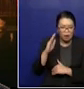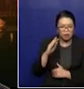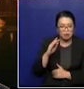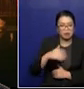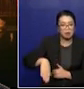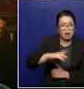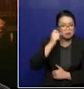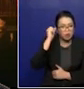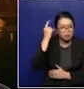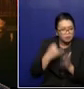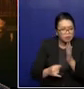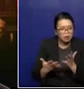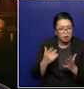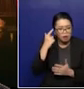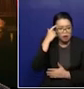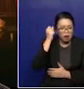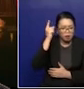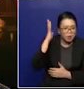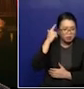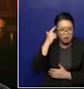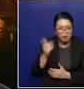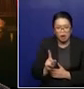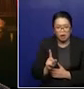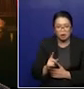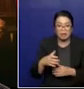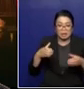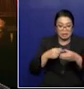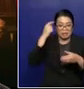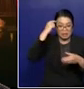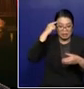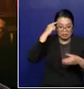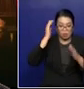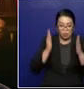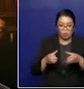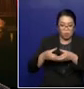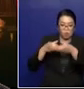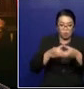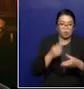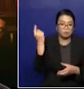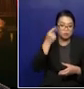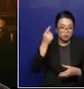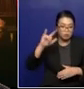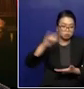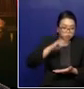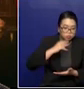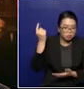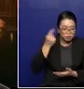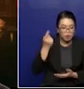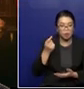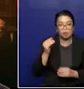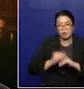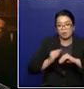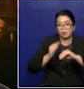ะฮะรายได้อันดับหนึ่งของประเทศไทยฮะเราคาดหวังจะมีนักท่องเที่ยว40ล้านคนขึ้นฮะเราจะมีรายได้สุทธิ2ล้านล้าน